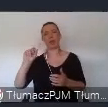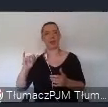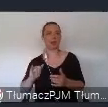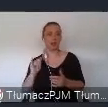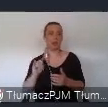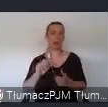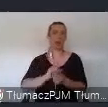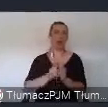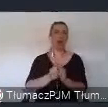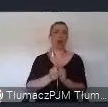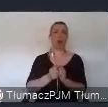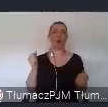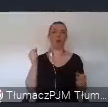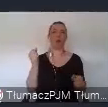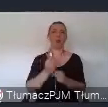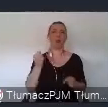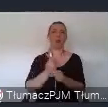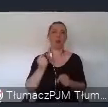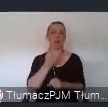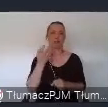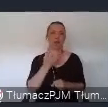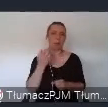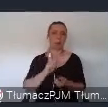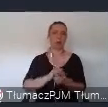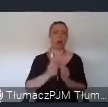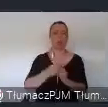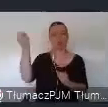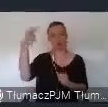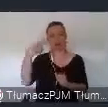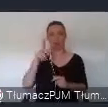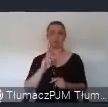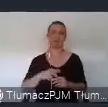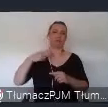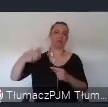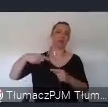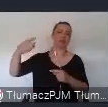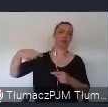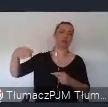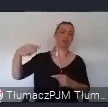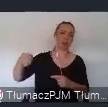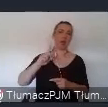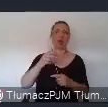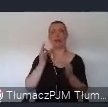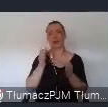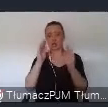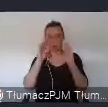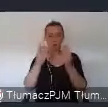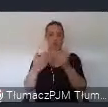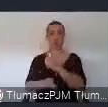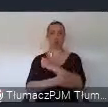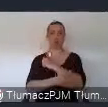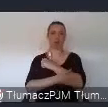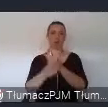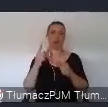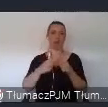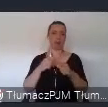wykorzystujących energię odnawialną, na przykład z fotowoltaiki i tak dalej, i tak dalej. Ale póki co w związku z Więc skupmy się na tych podstawowych